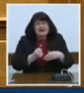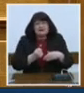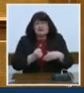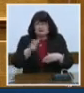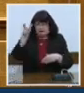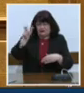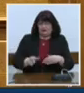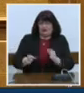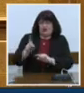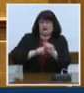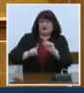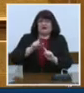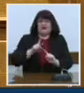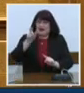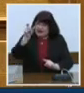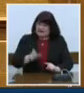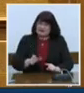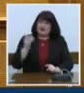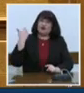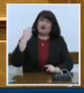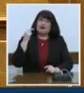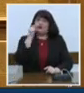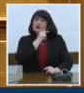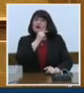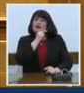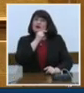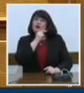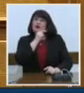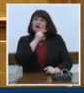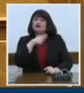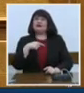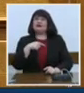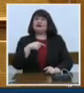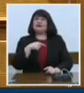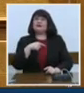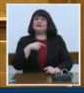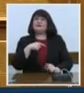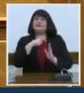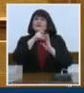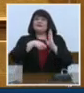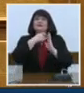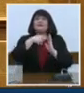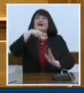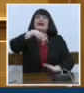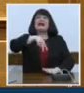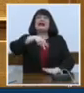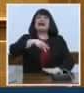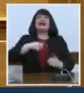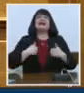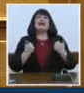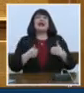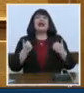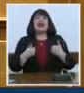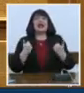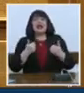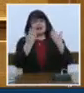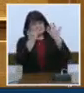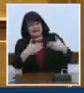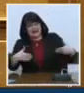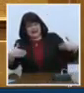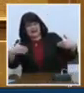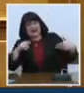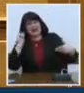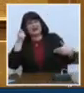ως πρωθυπουργός όταν είχατε το ίδιο πρόσωπο διευθυντή της νέας κοινής του Εθνικού, αυτές οι σκοτεινές πλευρές που γνώριζαν